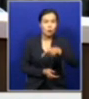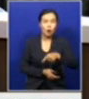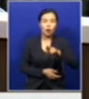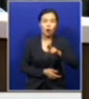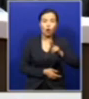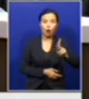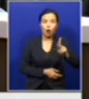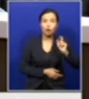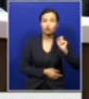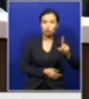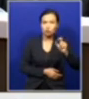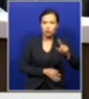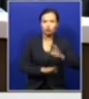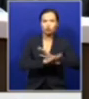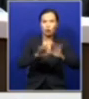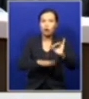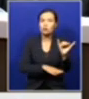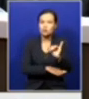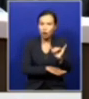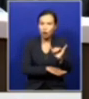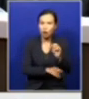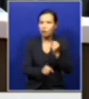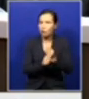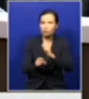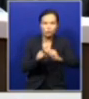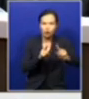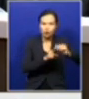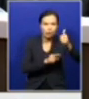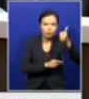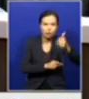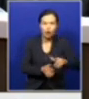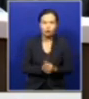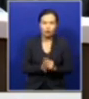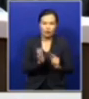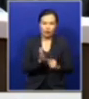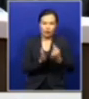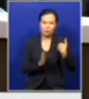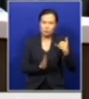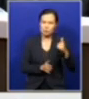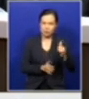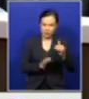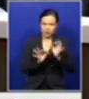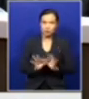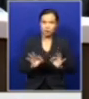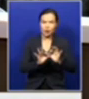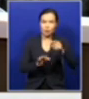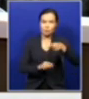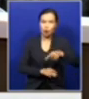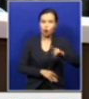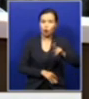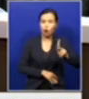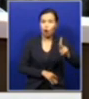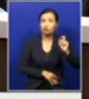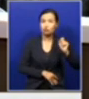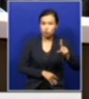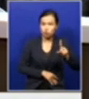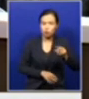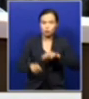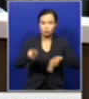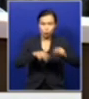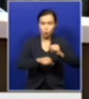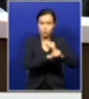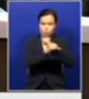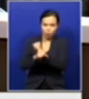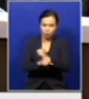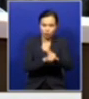ถานการณ์ฉุกเฉินในช่วงแรกค่ะรัฐบาลอาจมีความจำเป็นต้องใช้พรก.ฉุกเฉินเพื่อควบคุมการแพร่ระบาด